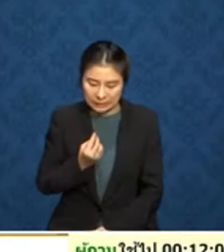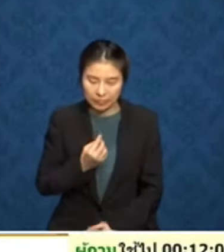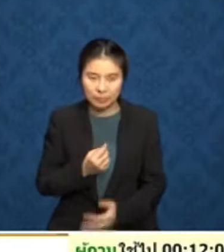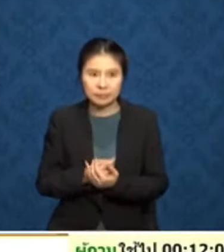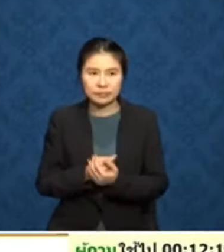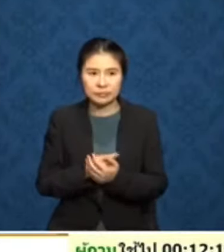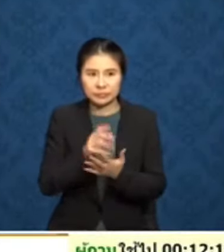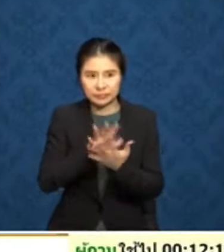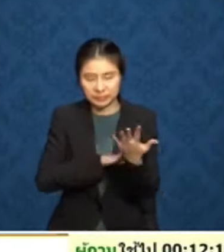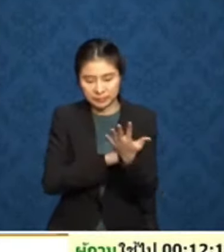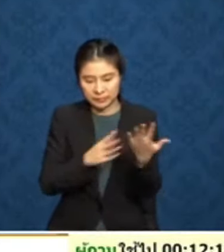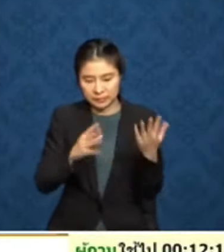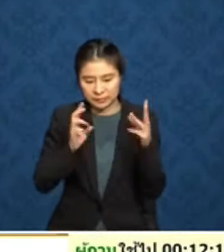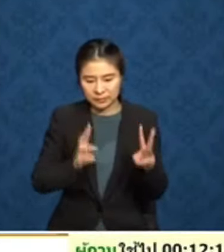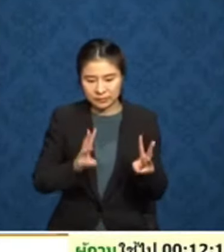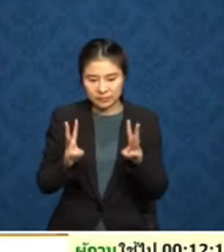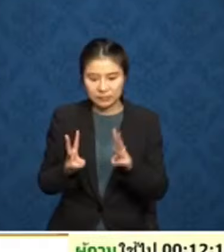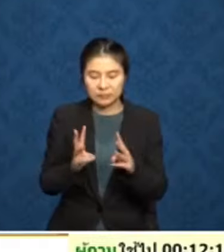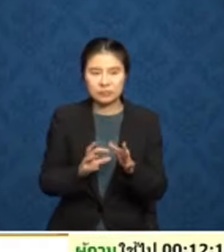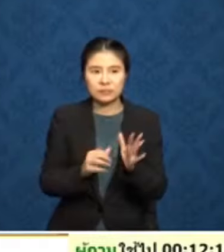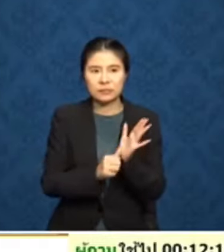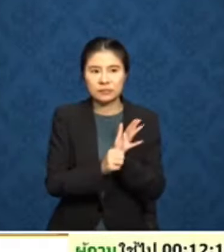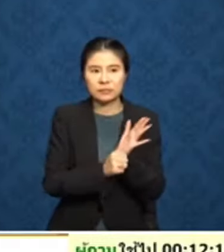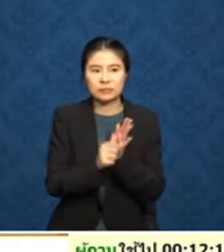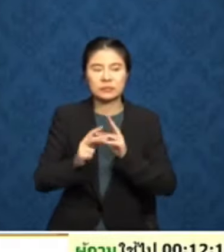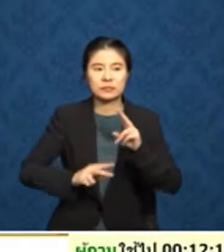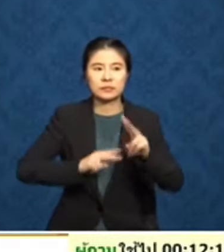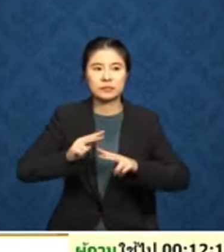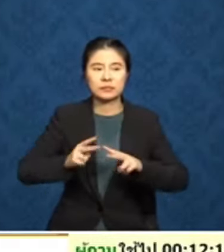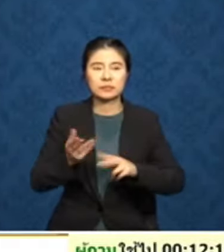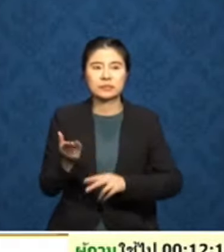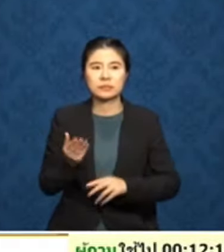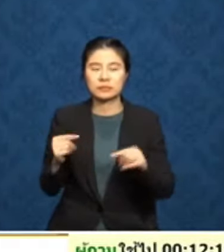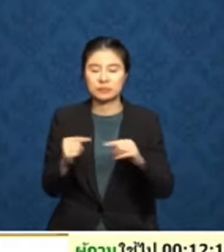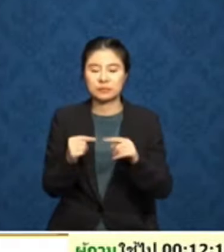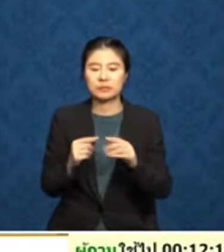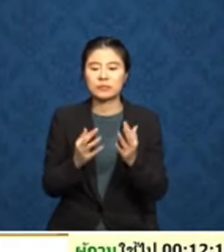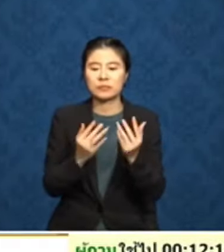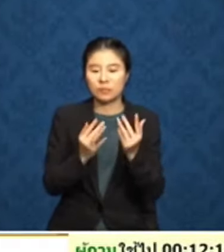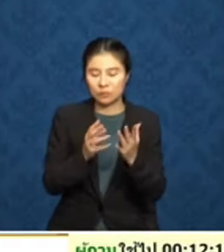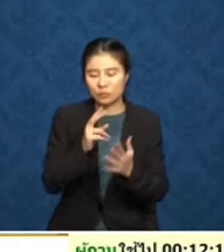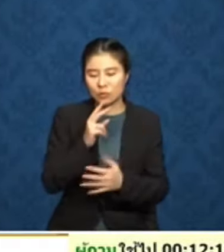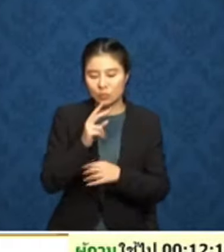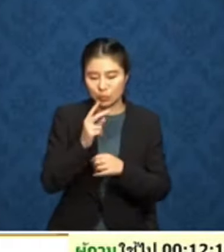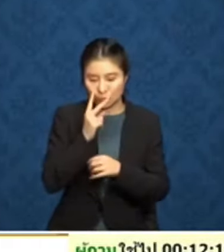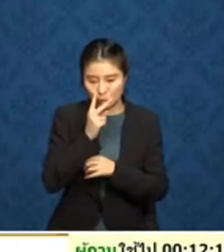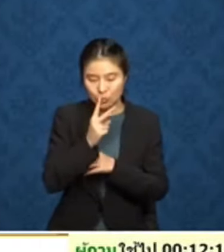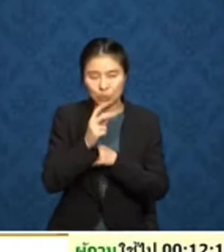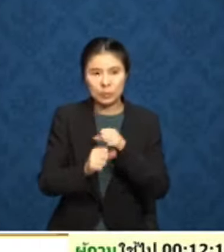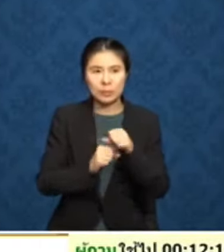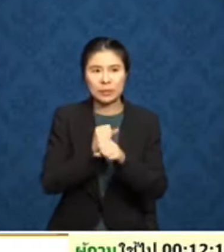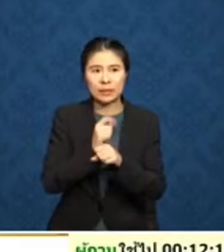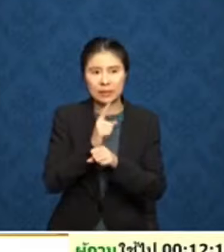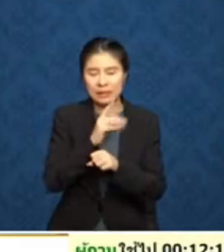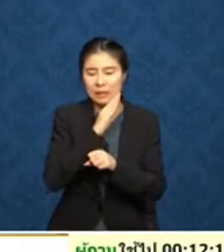วทางไปกำกับแก้ไขดูแลต่อไปก็ขอจับตาดูค่ะอีกสัก1ปีนะคะถ้าไม่มี